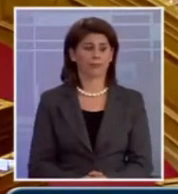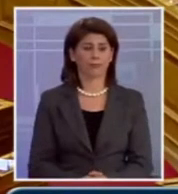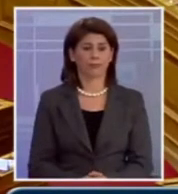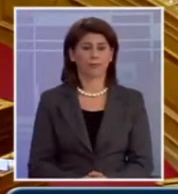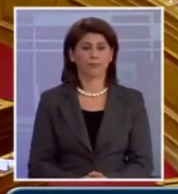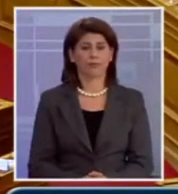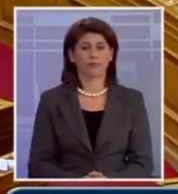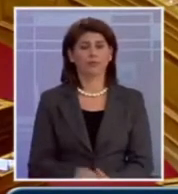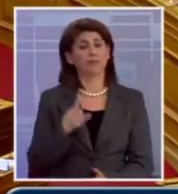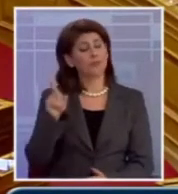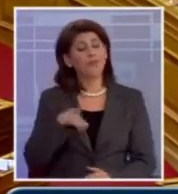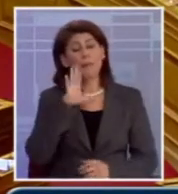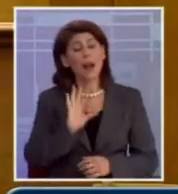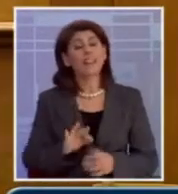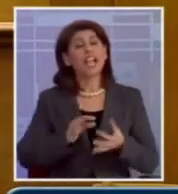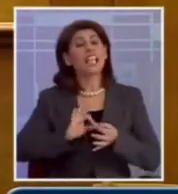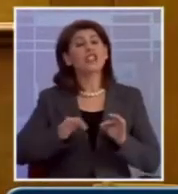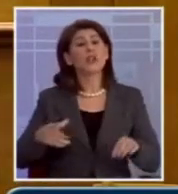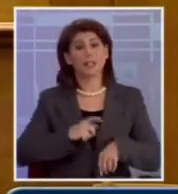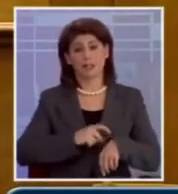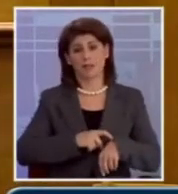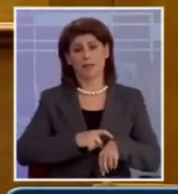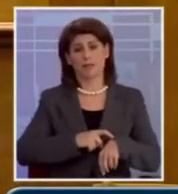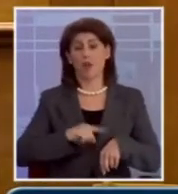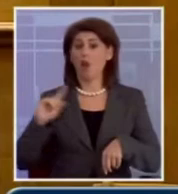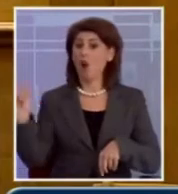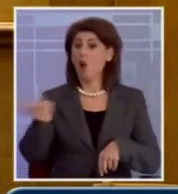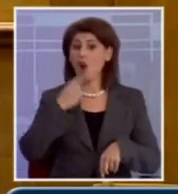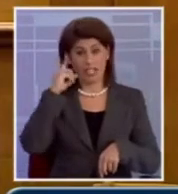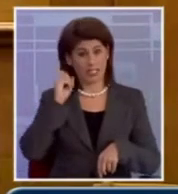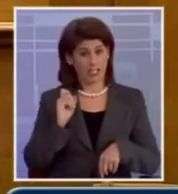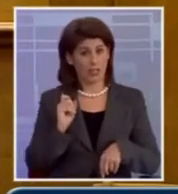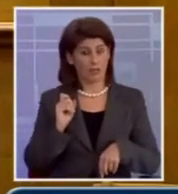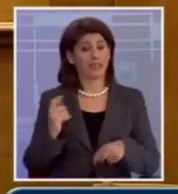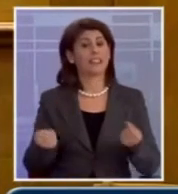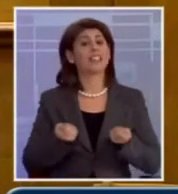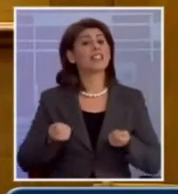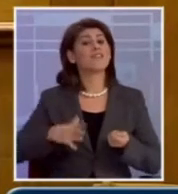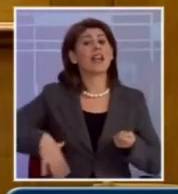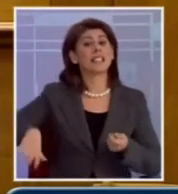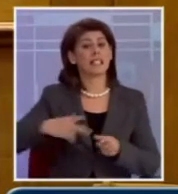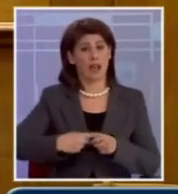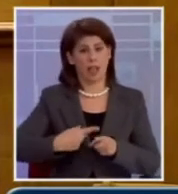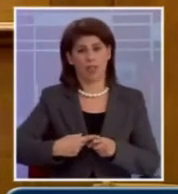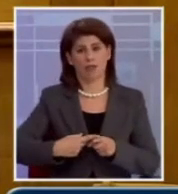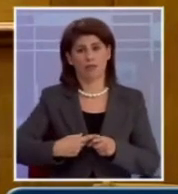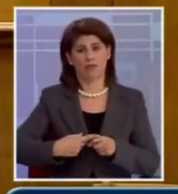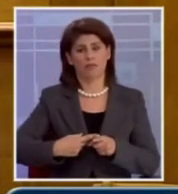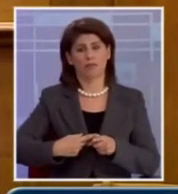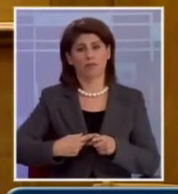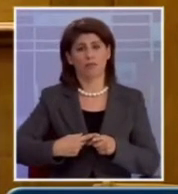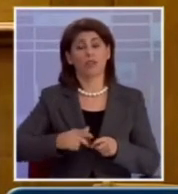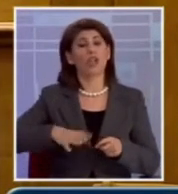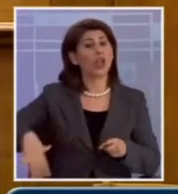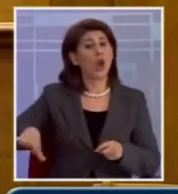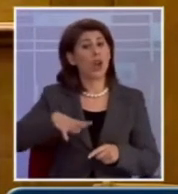ζούμε πραγματικά ιστορικές στιγμές. Όλοι γνωρίζουμε το τι συμβαίνει στη χώρα και